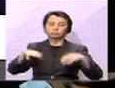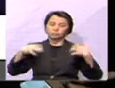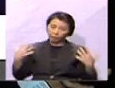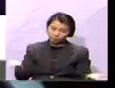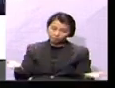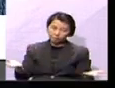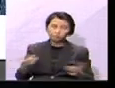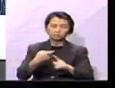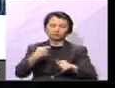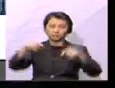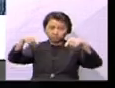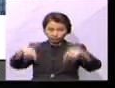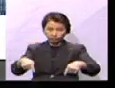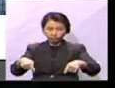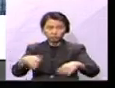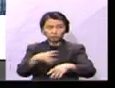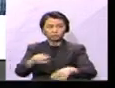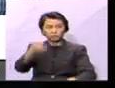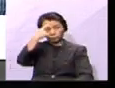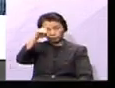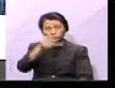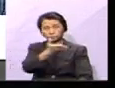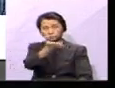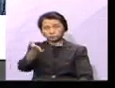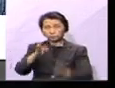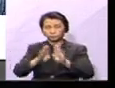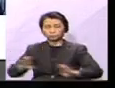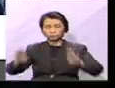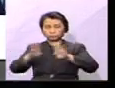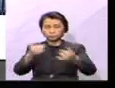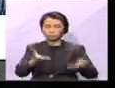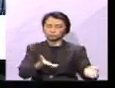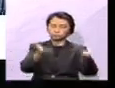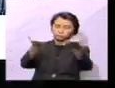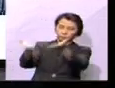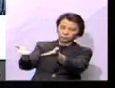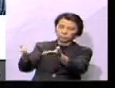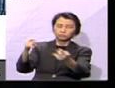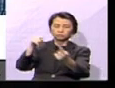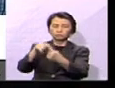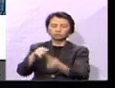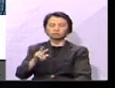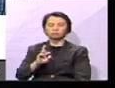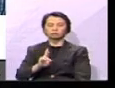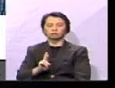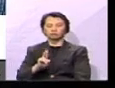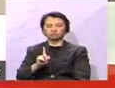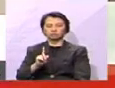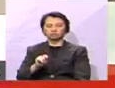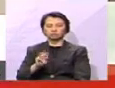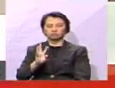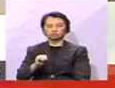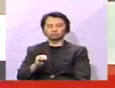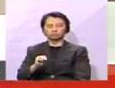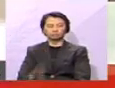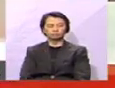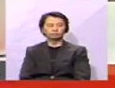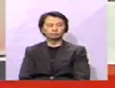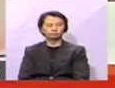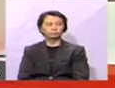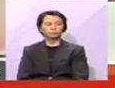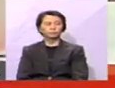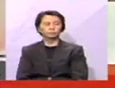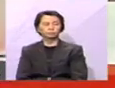dapat saya bawakan dari sini dan untuk paparan berita selanjutnya saya serahkan kembali bersama Fa di